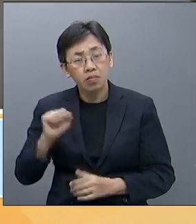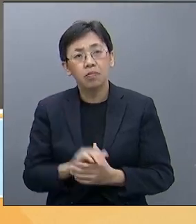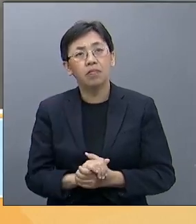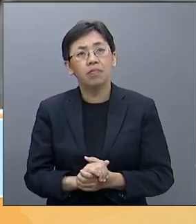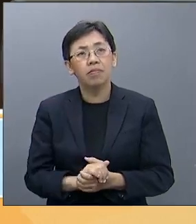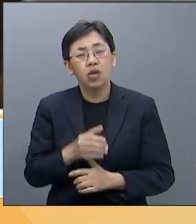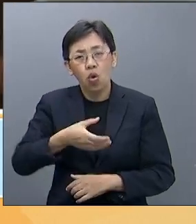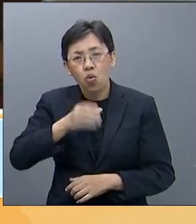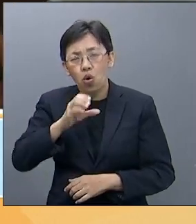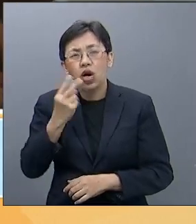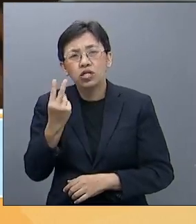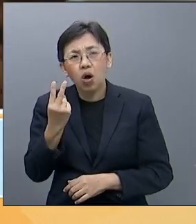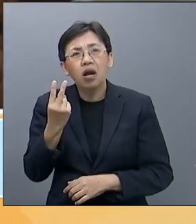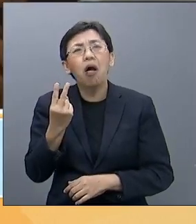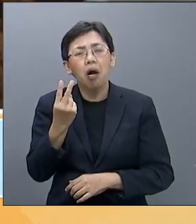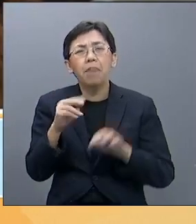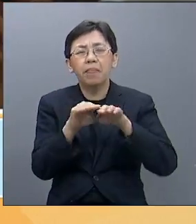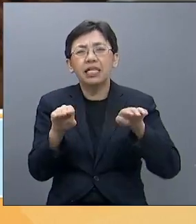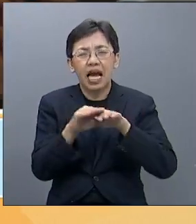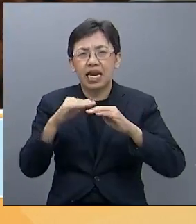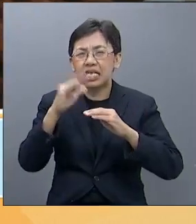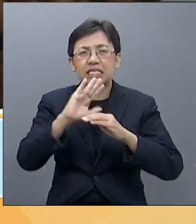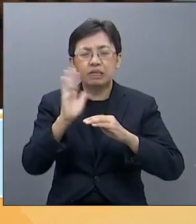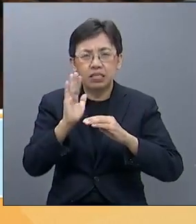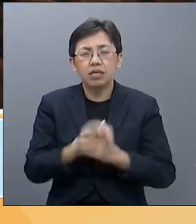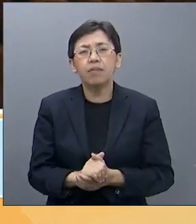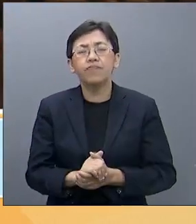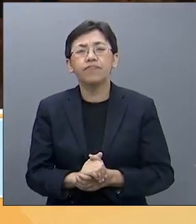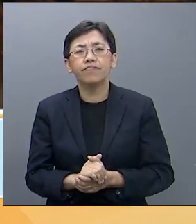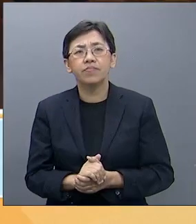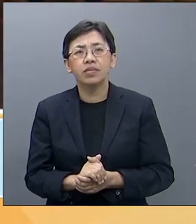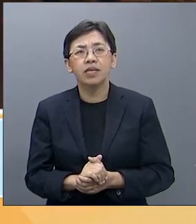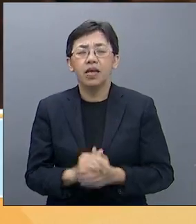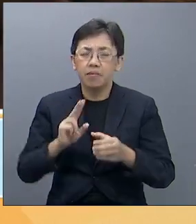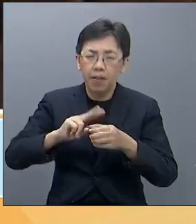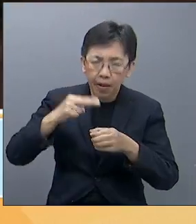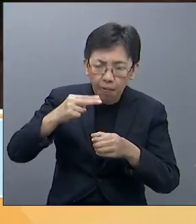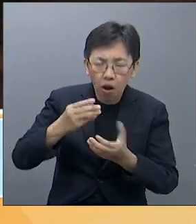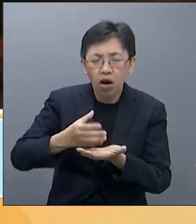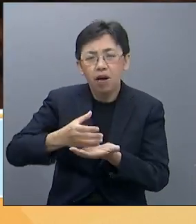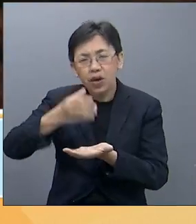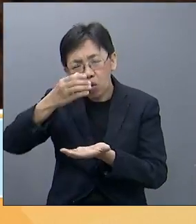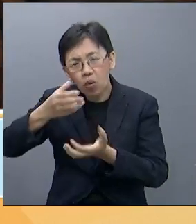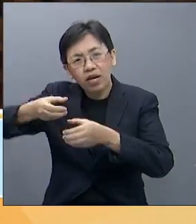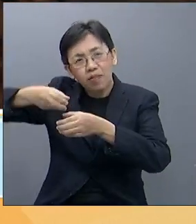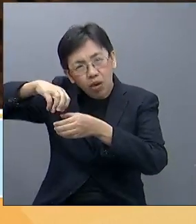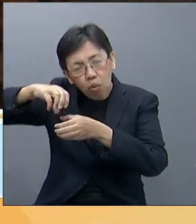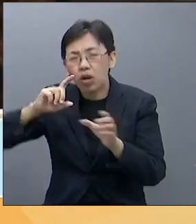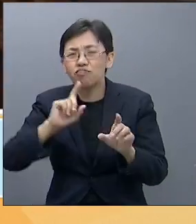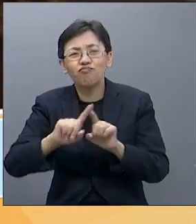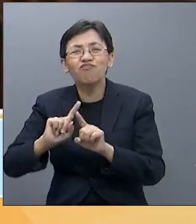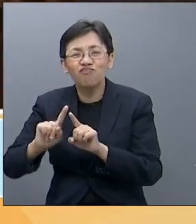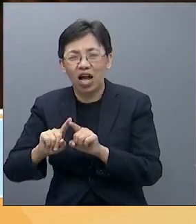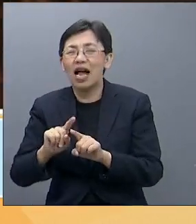าเป็นสอนสแตนดาร์ดดริง ค์ คร ับ นะครับครับผม ก็เป็นกระป๋องอะไรก็ว่ากันไปนะคะทีนี้กลุ่มคนกลุ่มใด